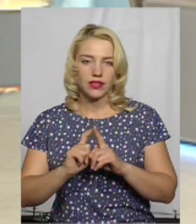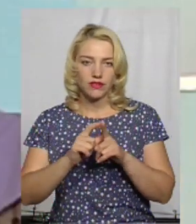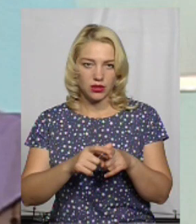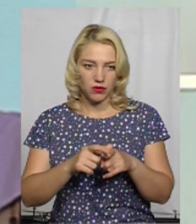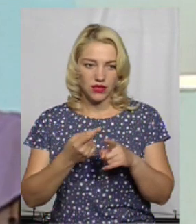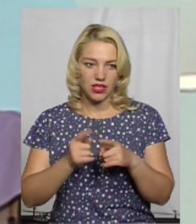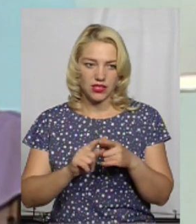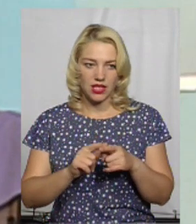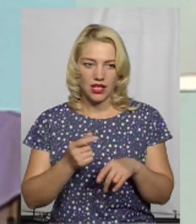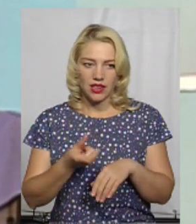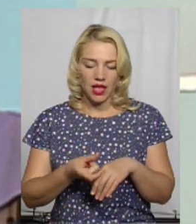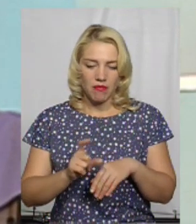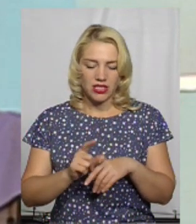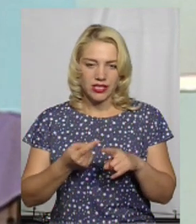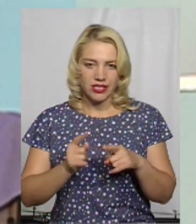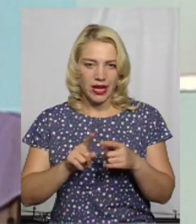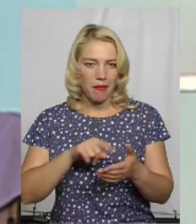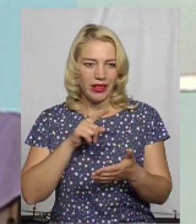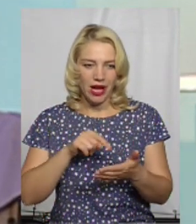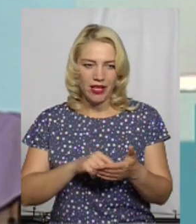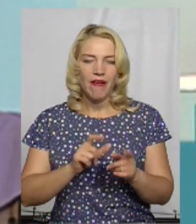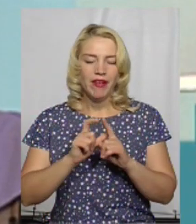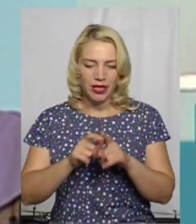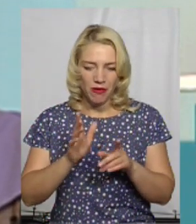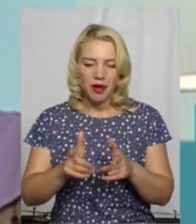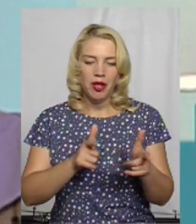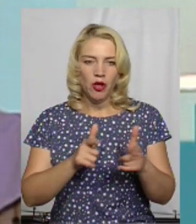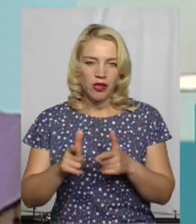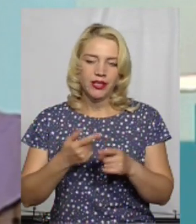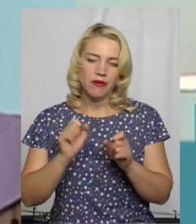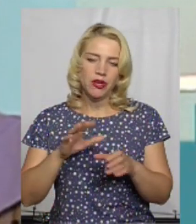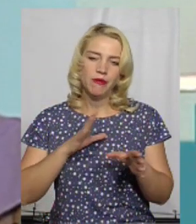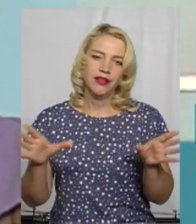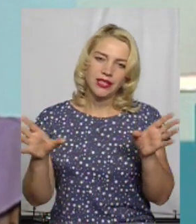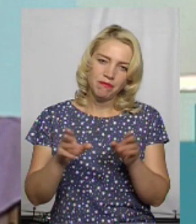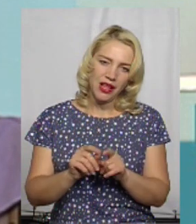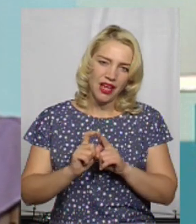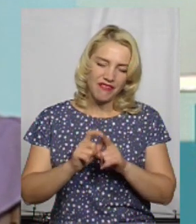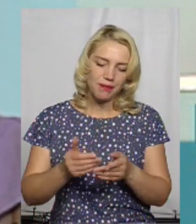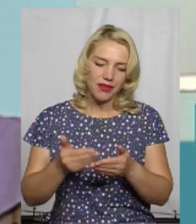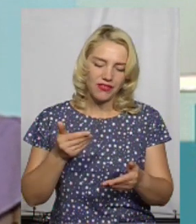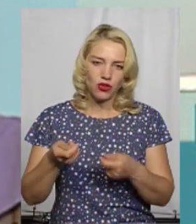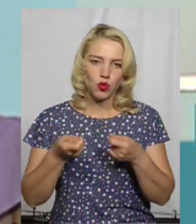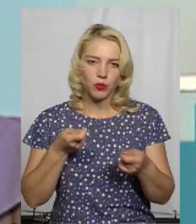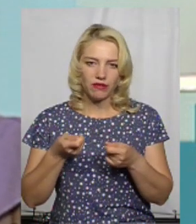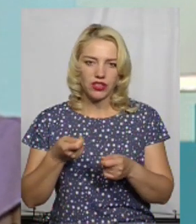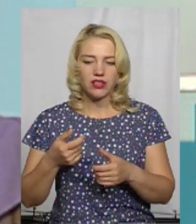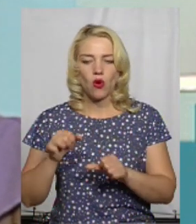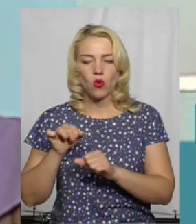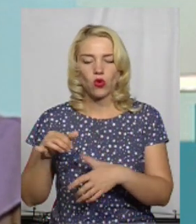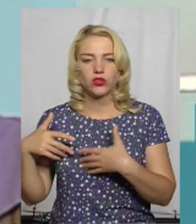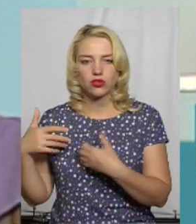це найменше з цих питань. Відповідь підготуємо, це може бути спільна відповідь від управління охорони